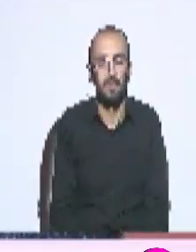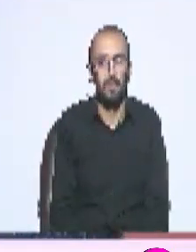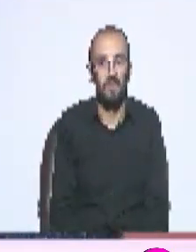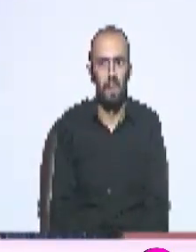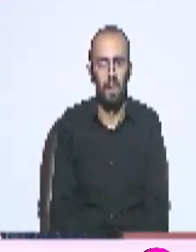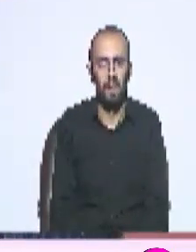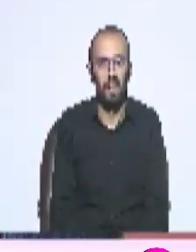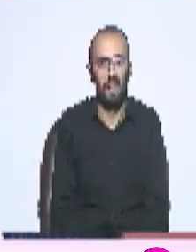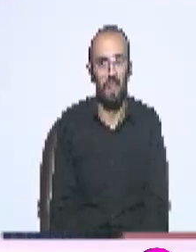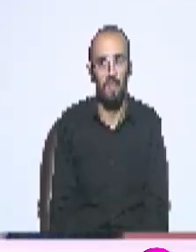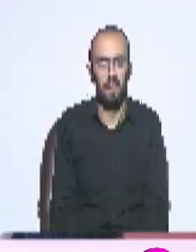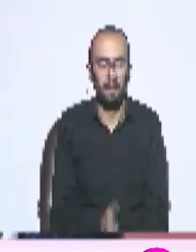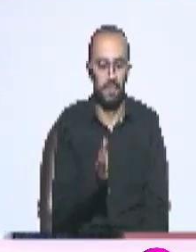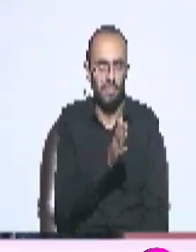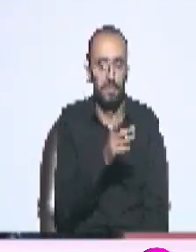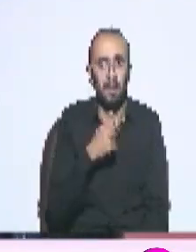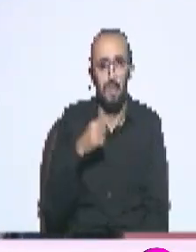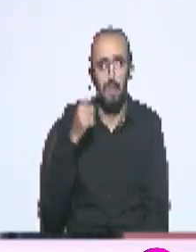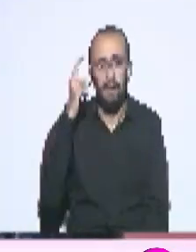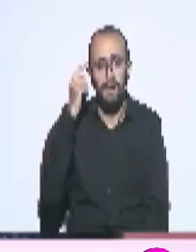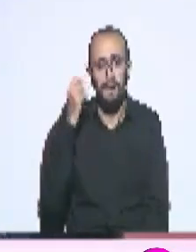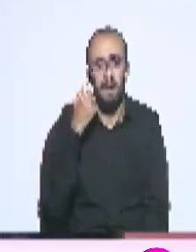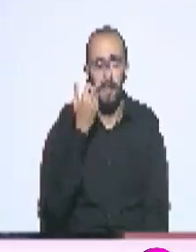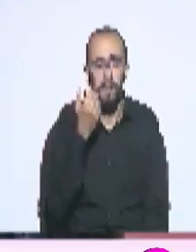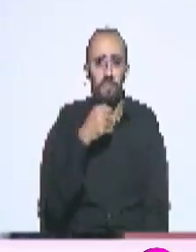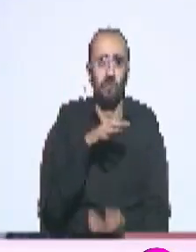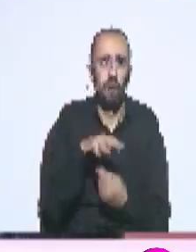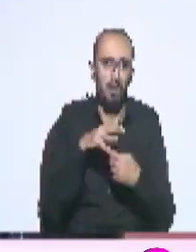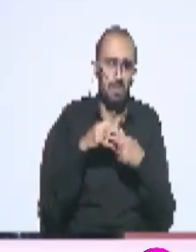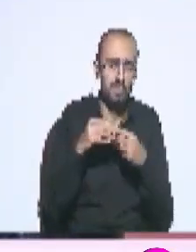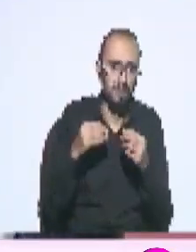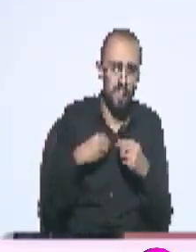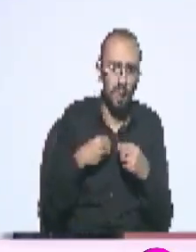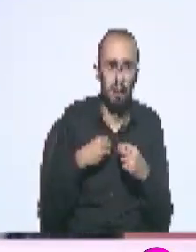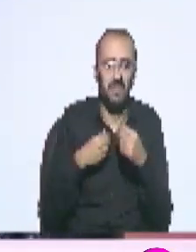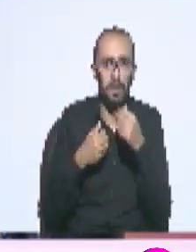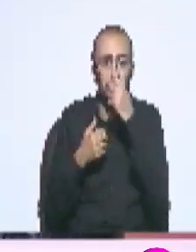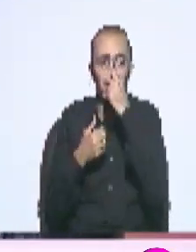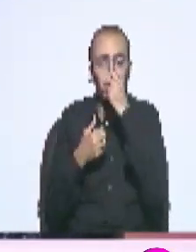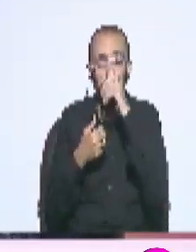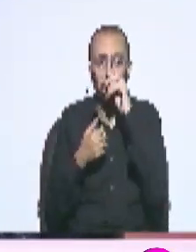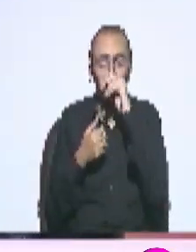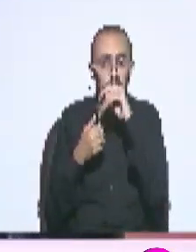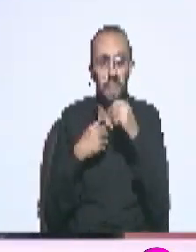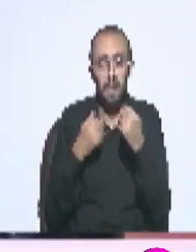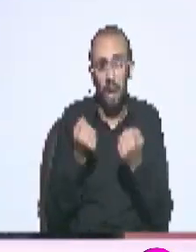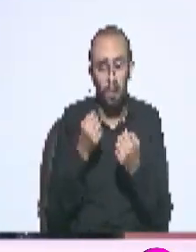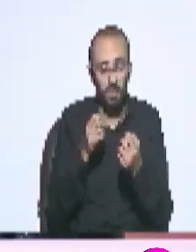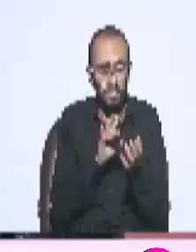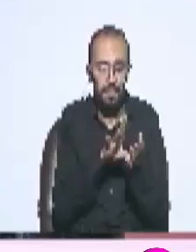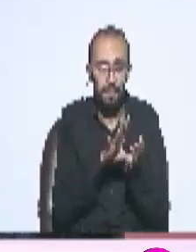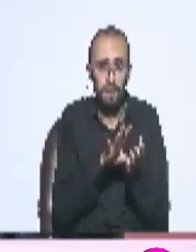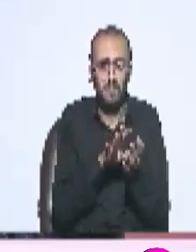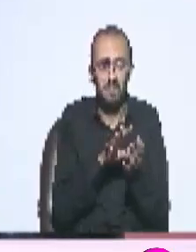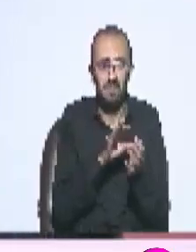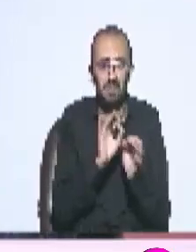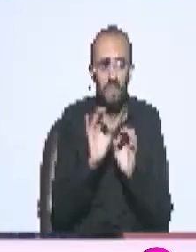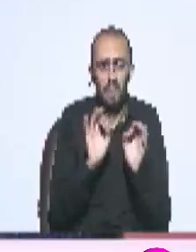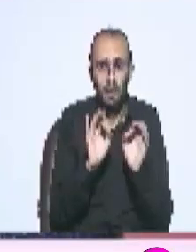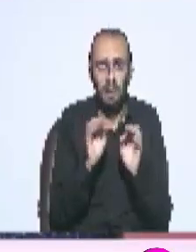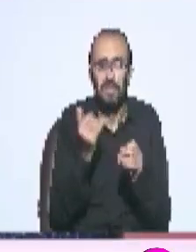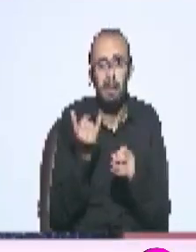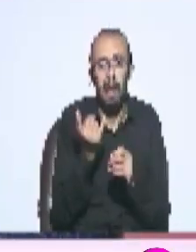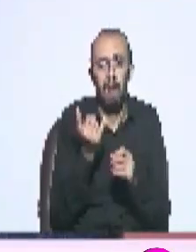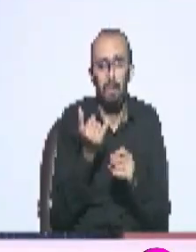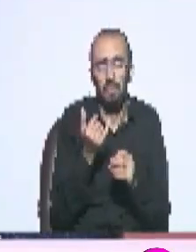العيوب وعارف او عندي استراتيجيه او بلان او خطه ازاي ان انا اقدر ابقى بتعامل معاها في خطوات